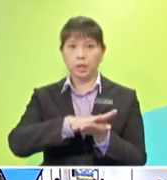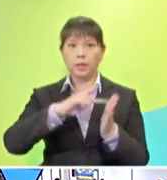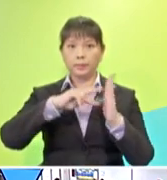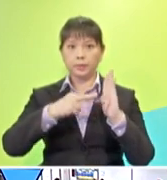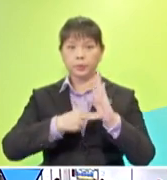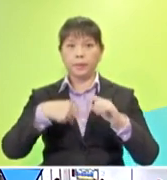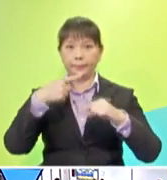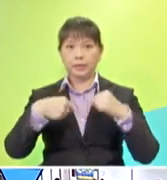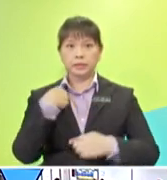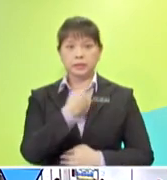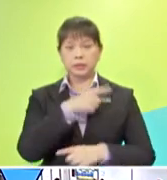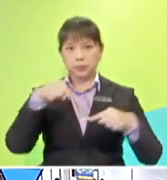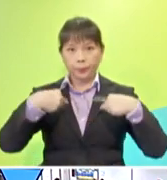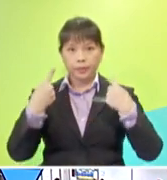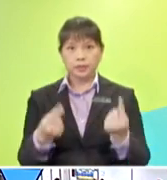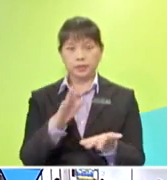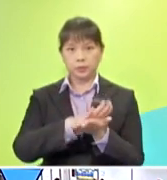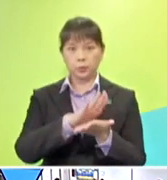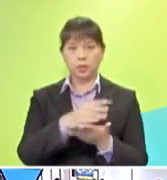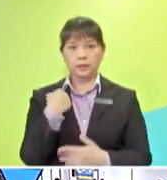sudah sampai dia ke sekolah kita